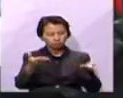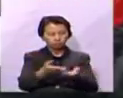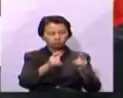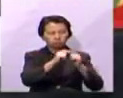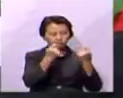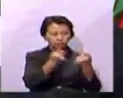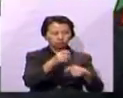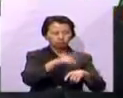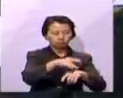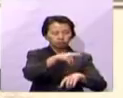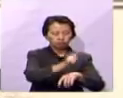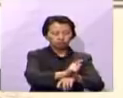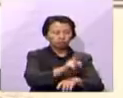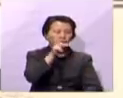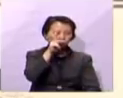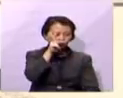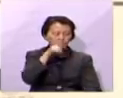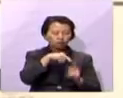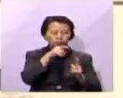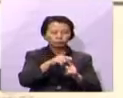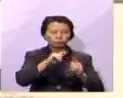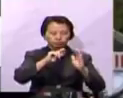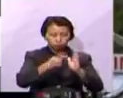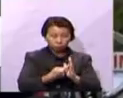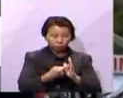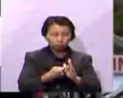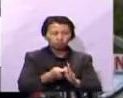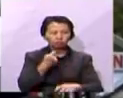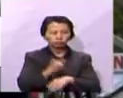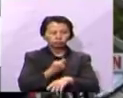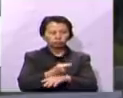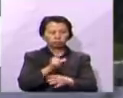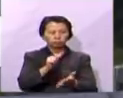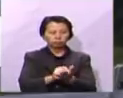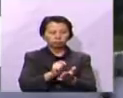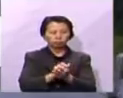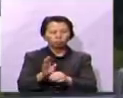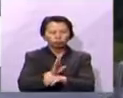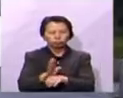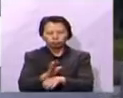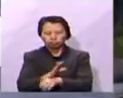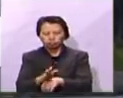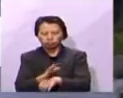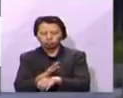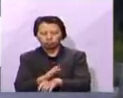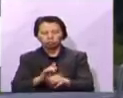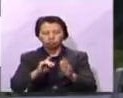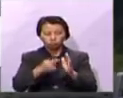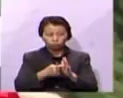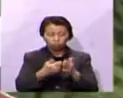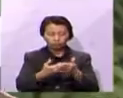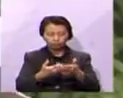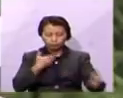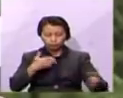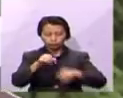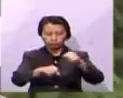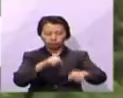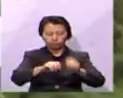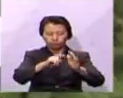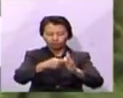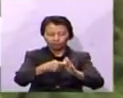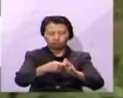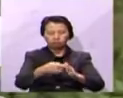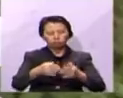di Langkawi, Kedah. Apabila perlumbaan bermula, tugas media semakin sibuk. Tugas mereka bermula sebelum para pelumba